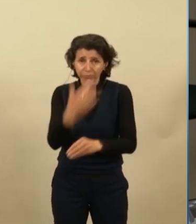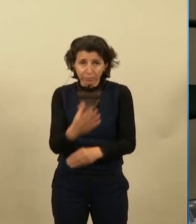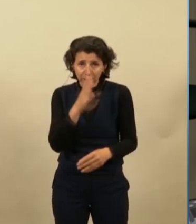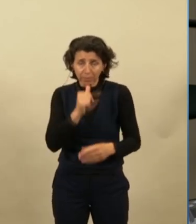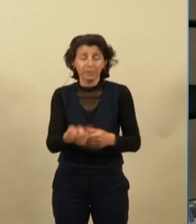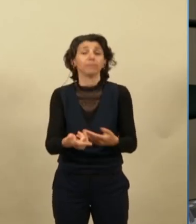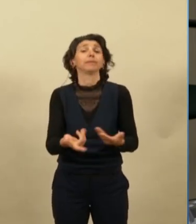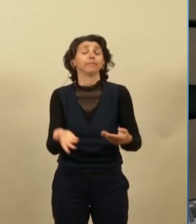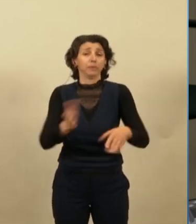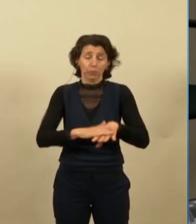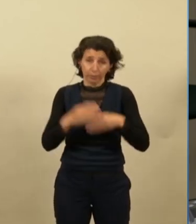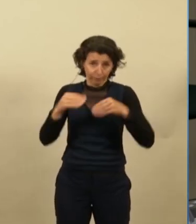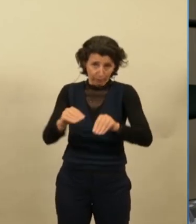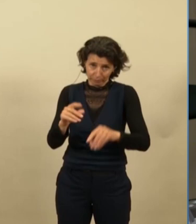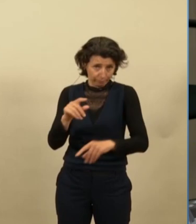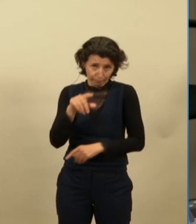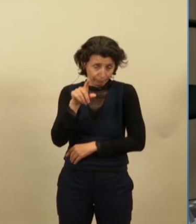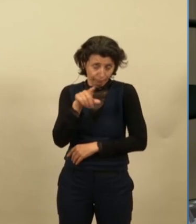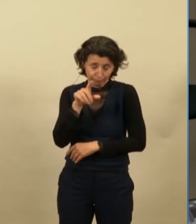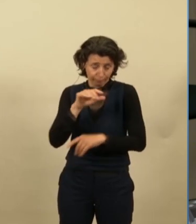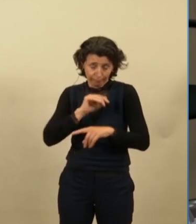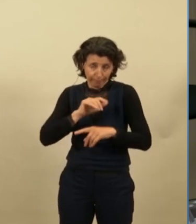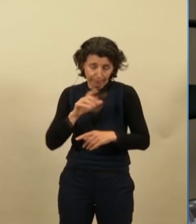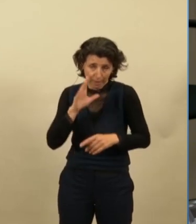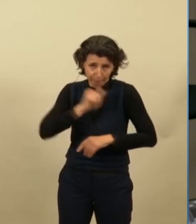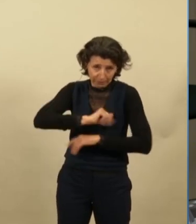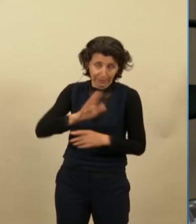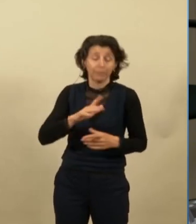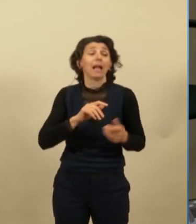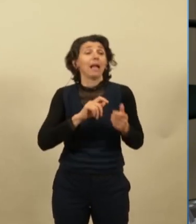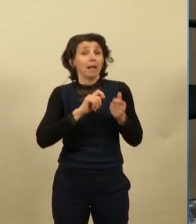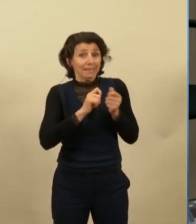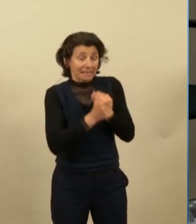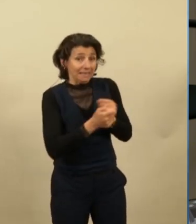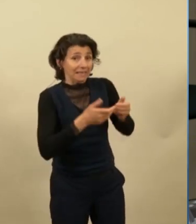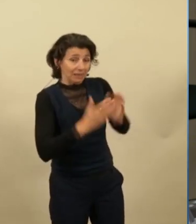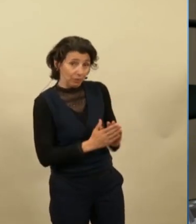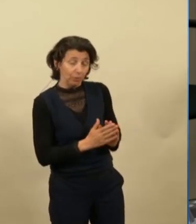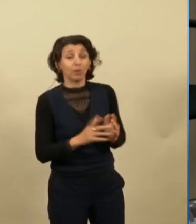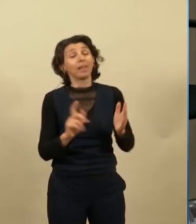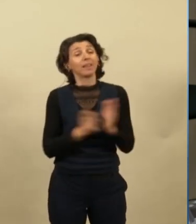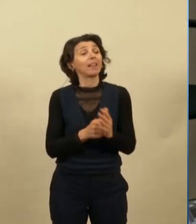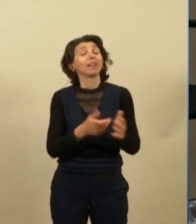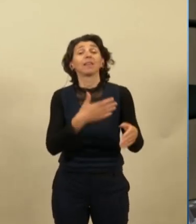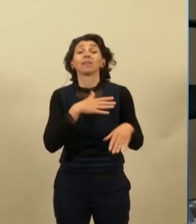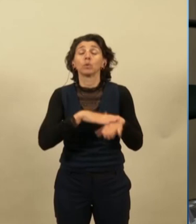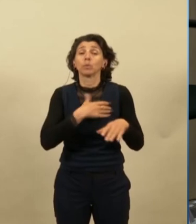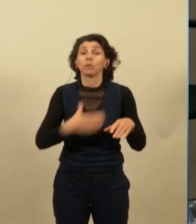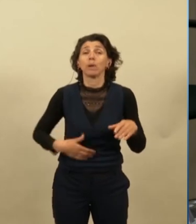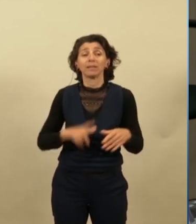et une décision modificative a été nécessaire et soumise au conseil municipal du 7 novembre 2022